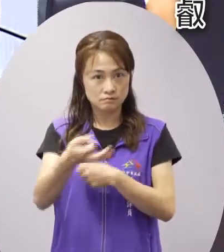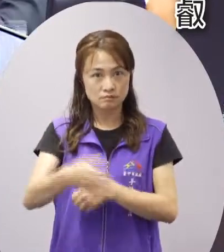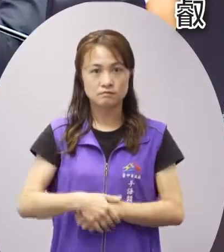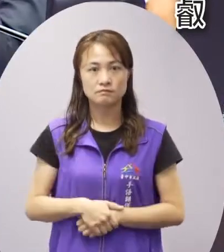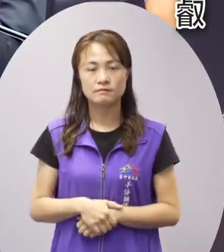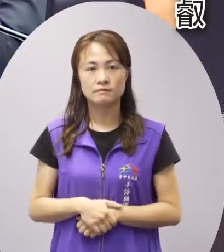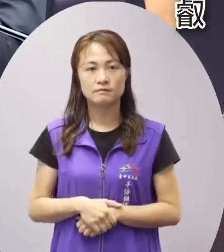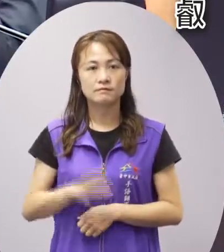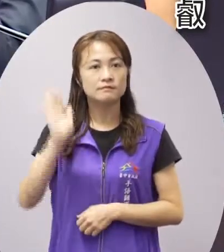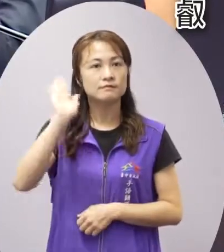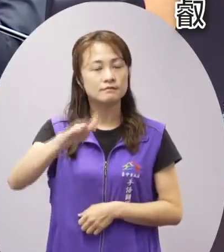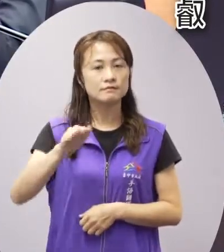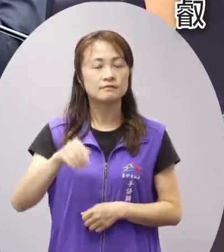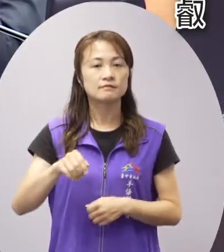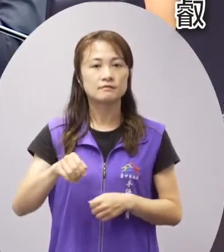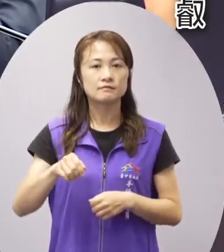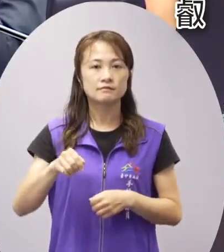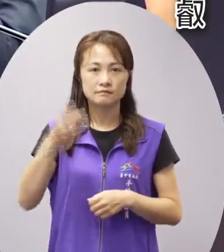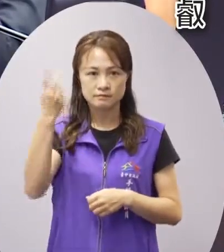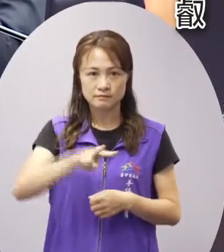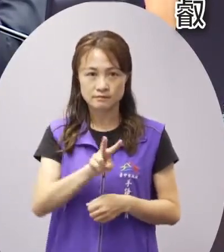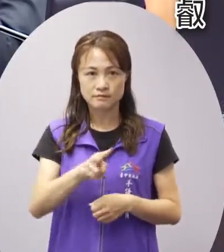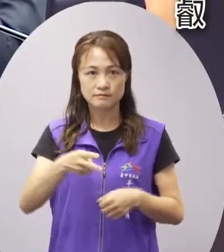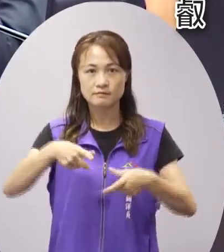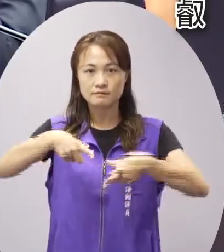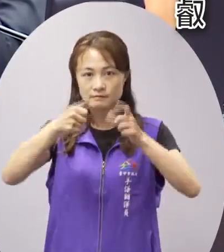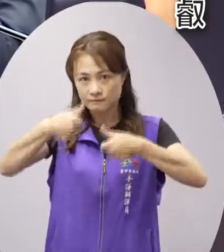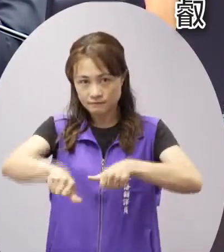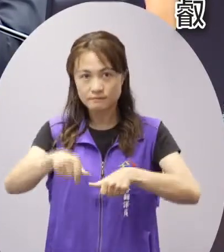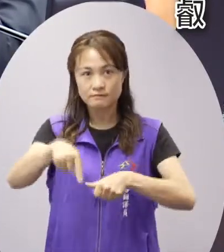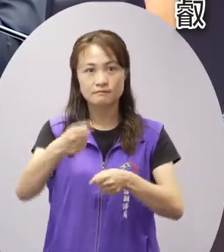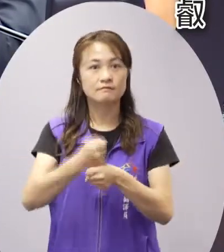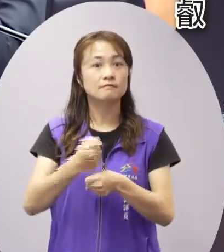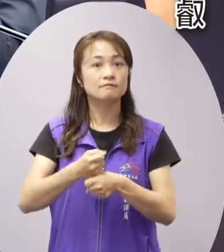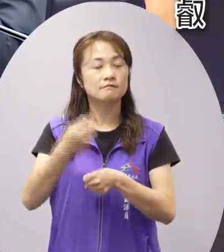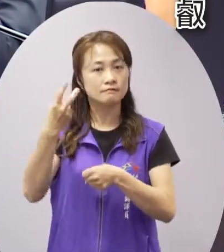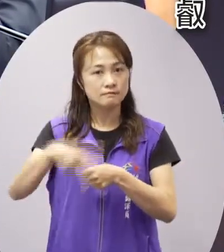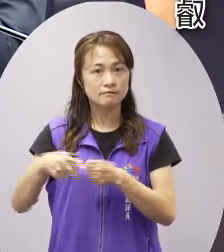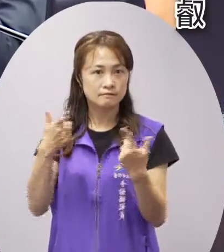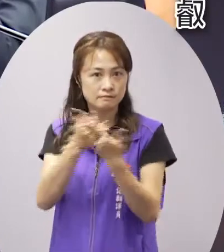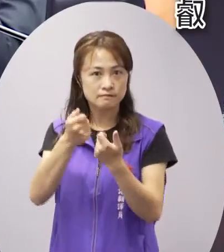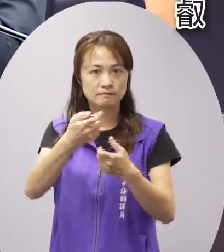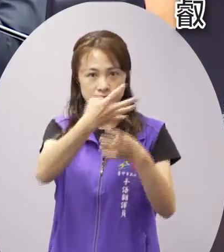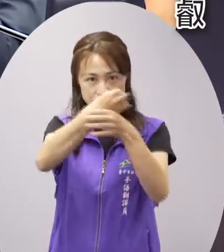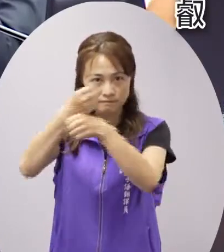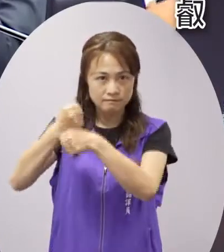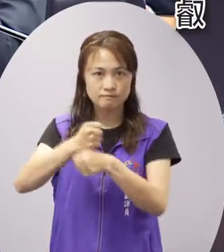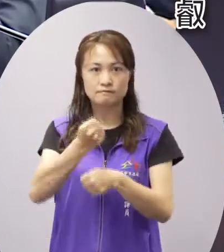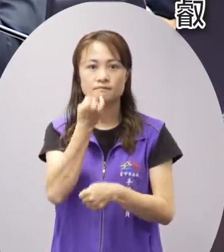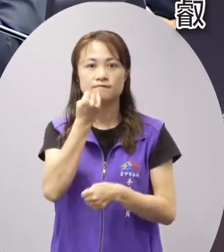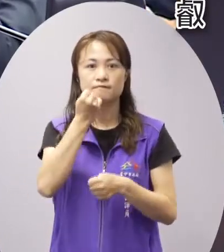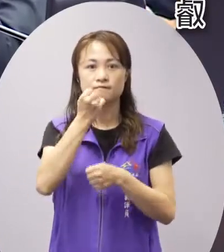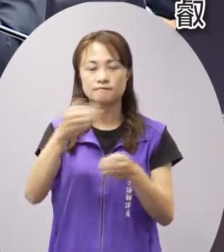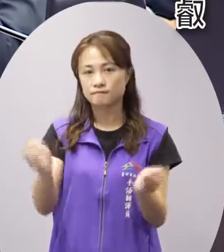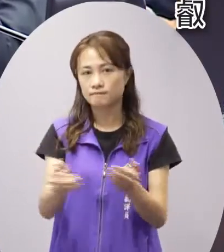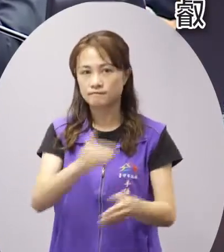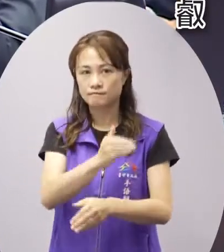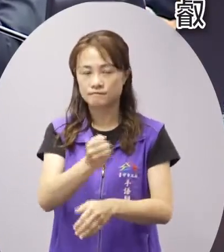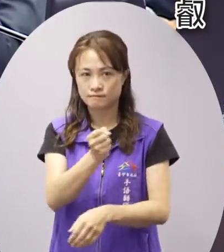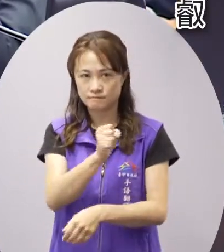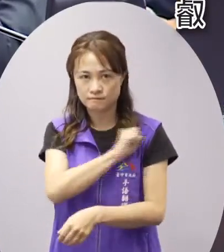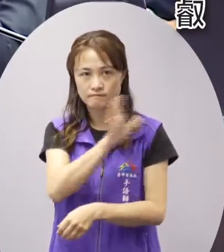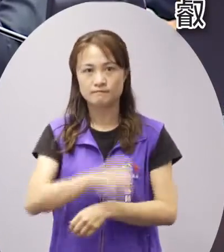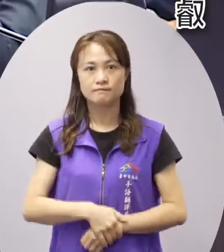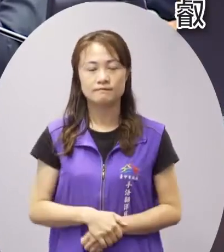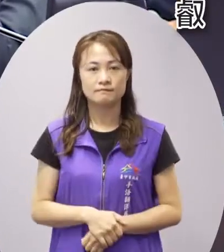那后续再办理账务转正的这个工作，那尽速来符合这期限内来完成潭子区的简易棒垒球场新建